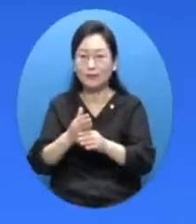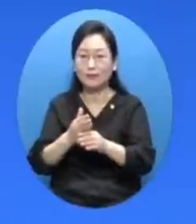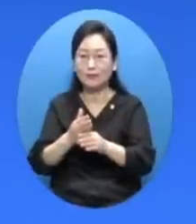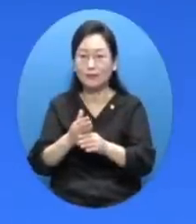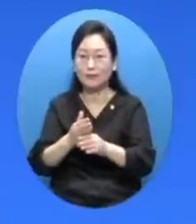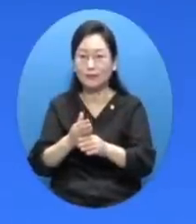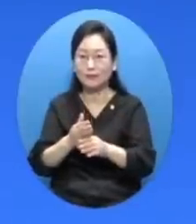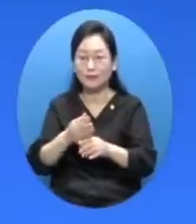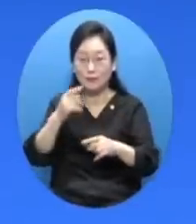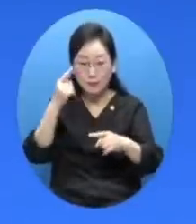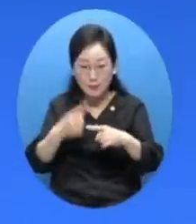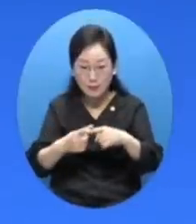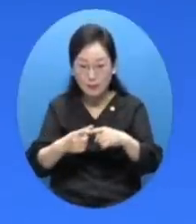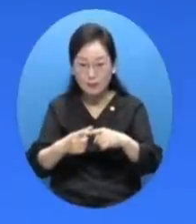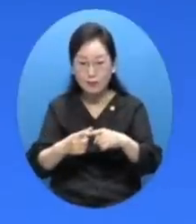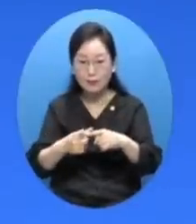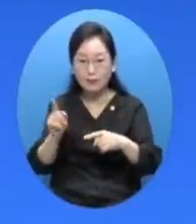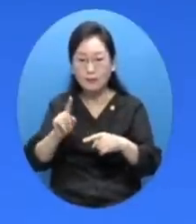애굽인을